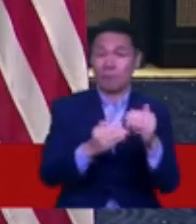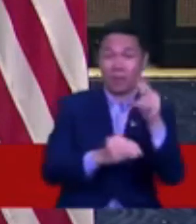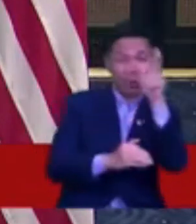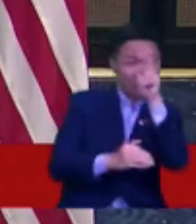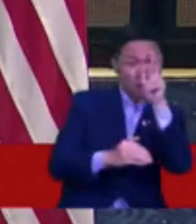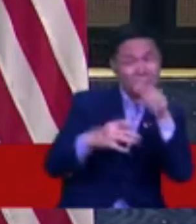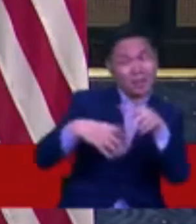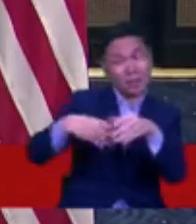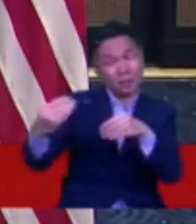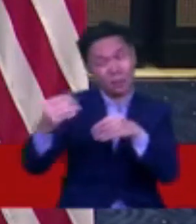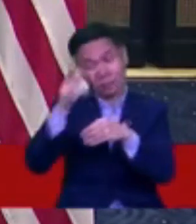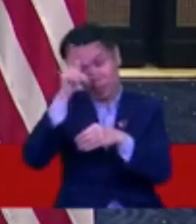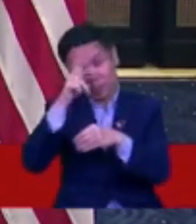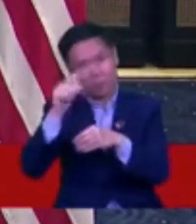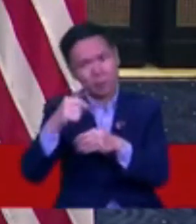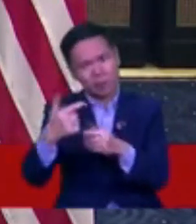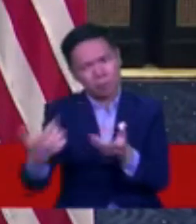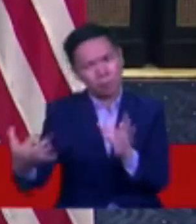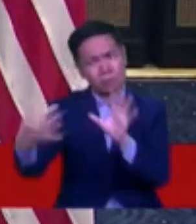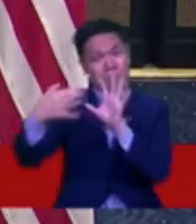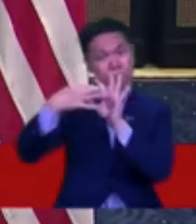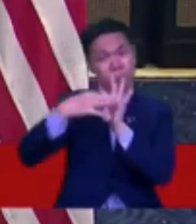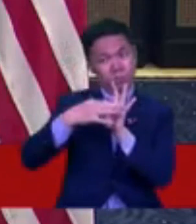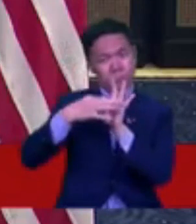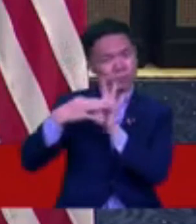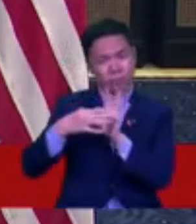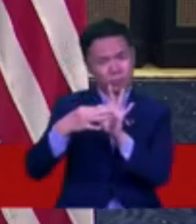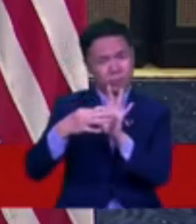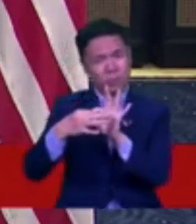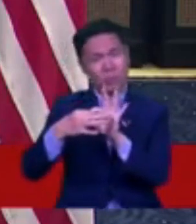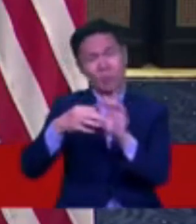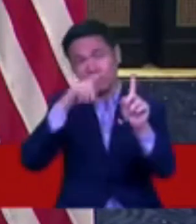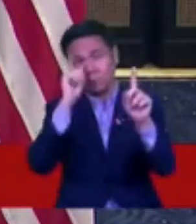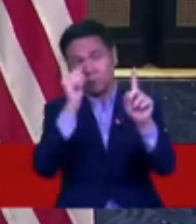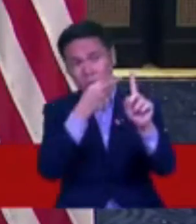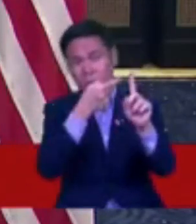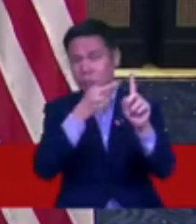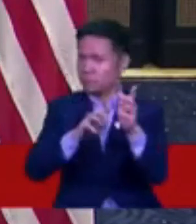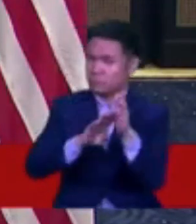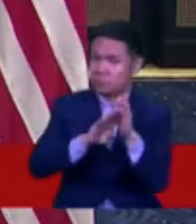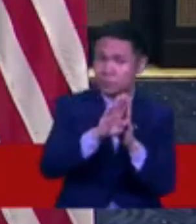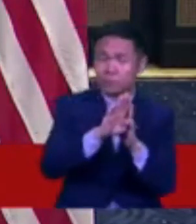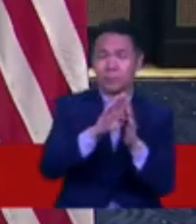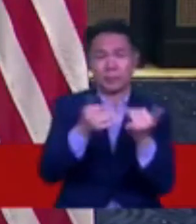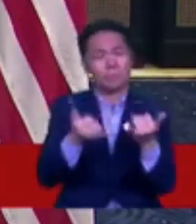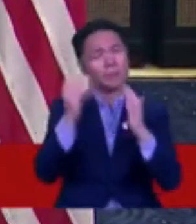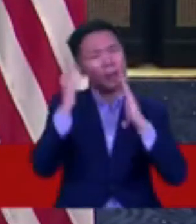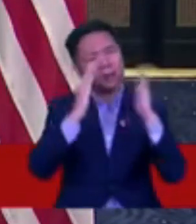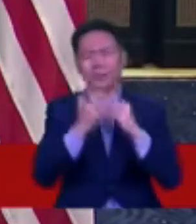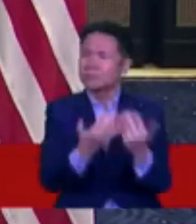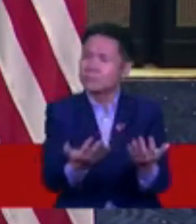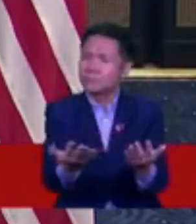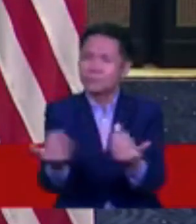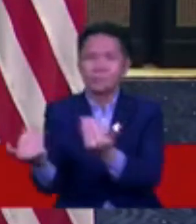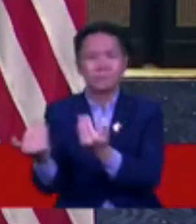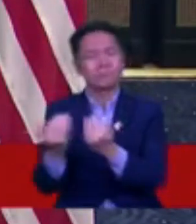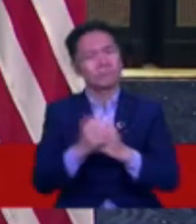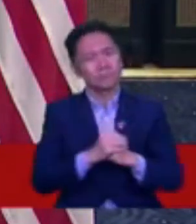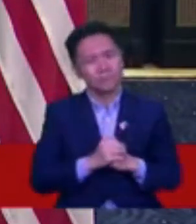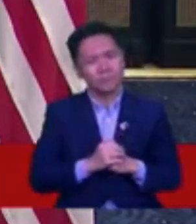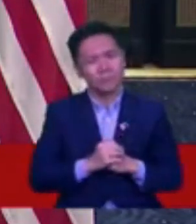supaya menggembleng tenaga untuk memulihkan semula keadaan negara marilah kita